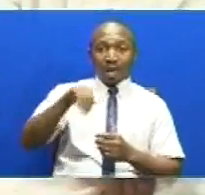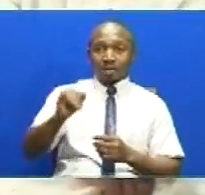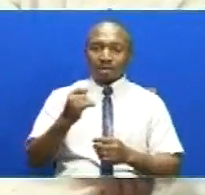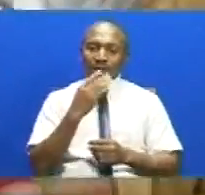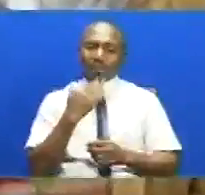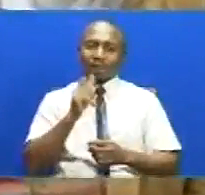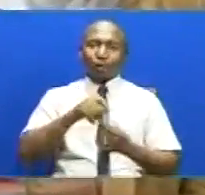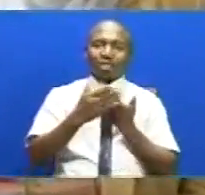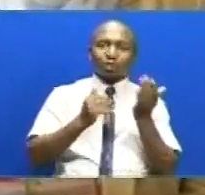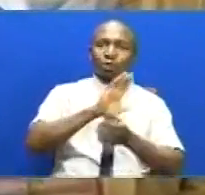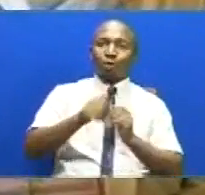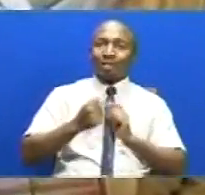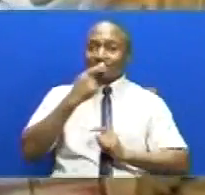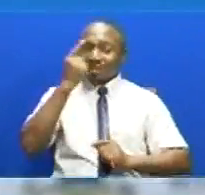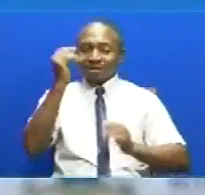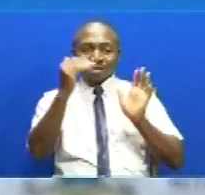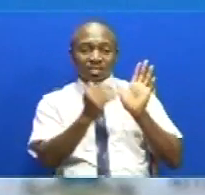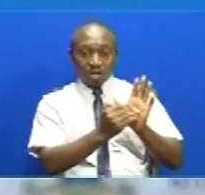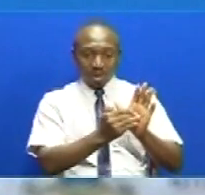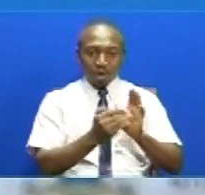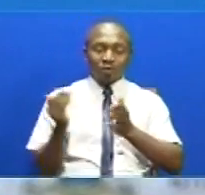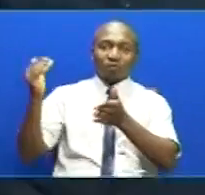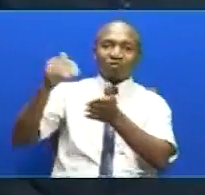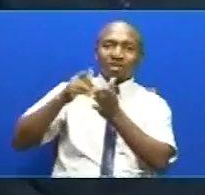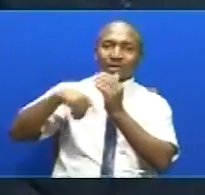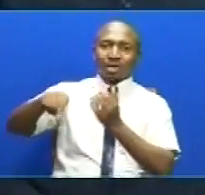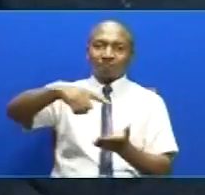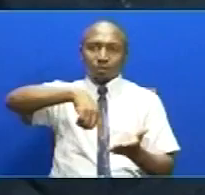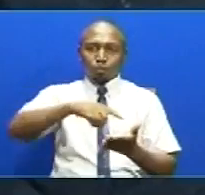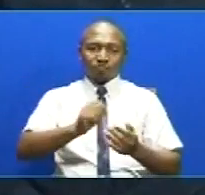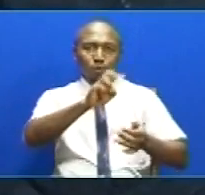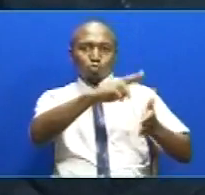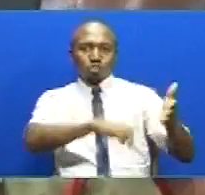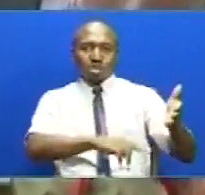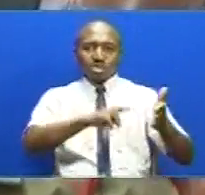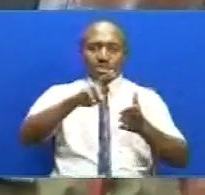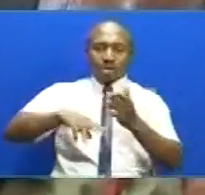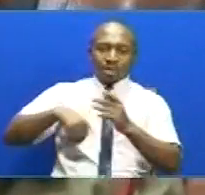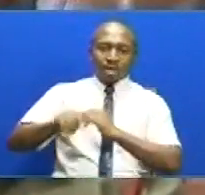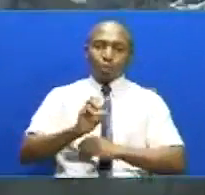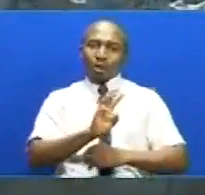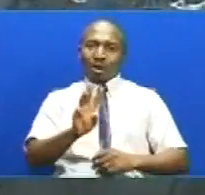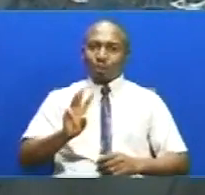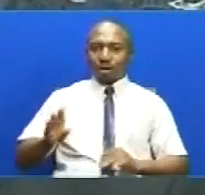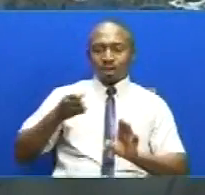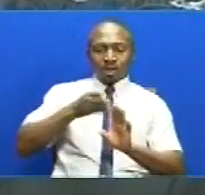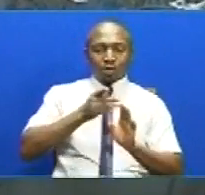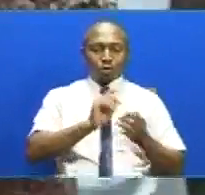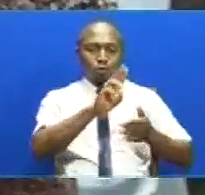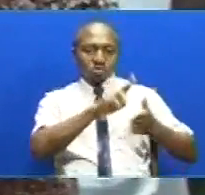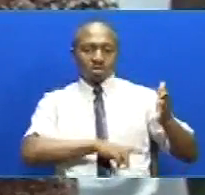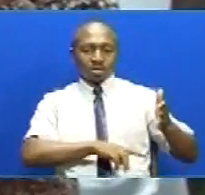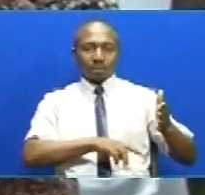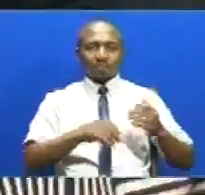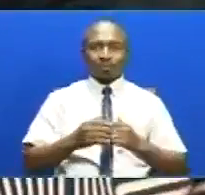wenye sifa za kisheria kufika katika vituo vya usajili vilivyopo katika kila wilaya ili kujisajili.